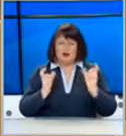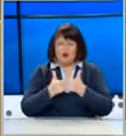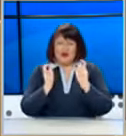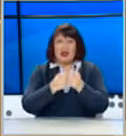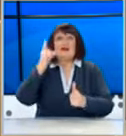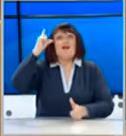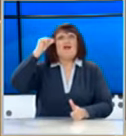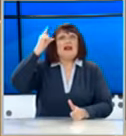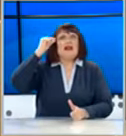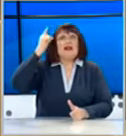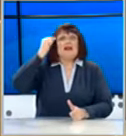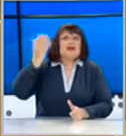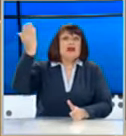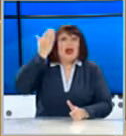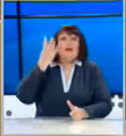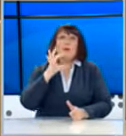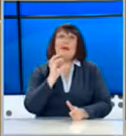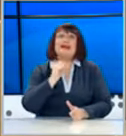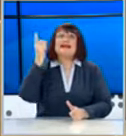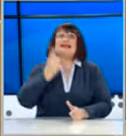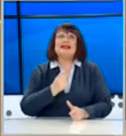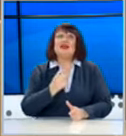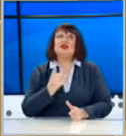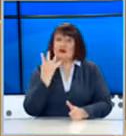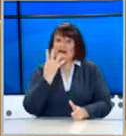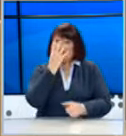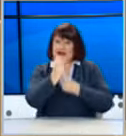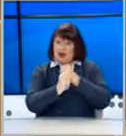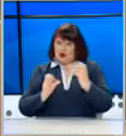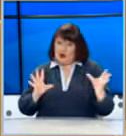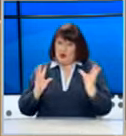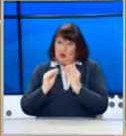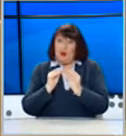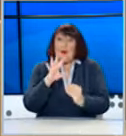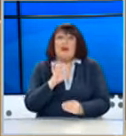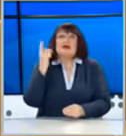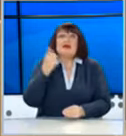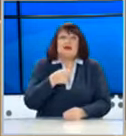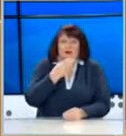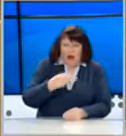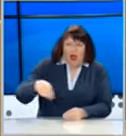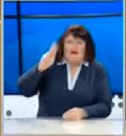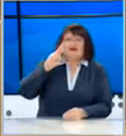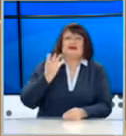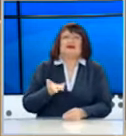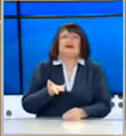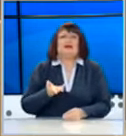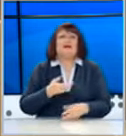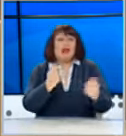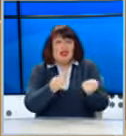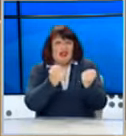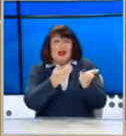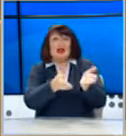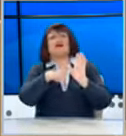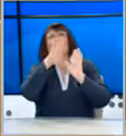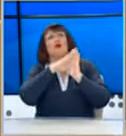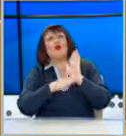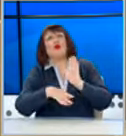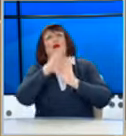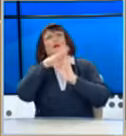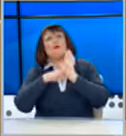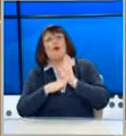φοιτητές σχεδόν 50% σε 4 χρόνια, δεν υλοποιείται κανένα από τα μεγάλα προγράμματα που